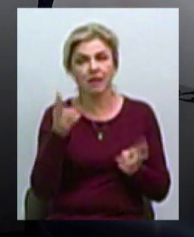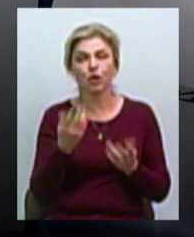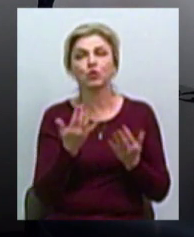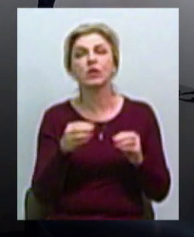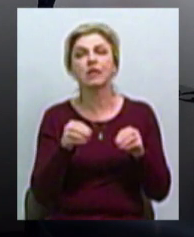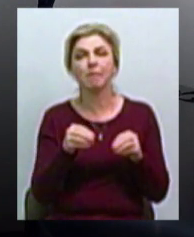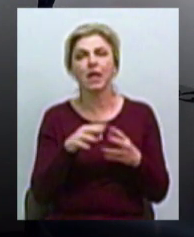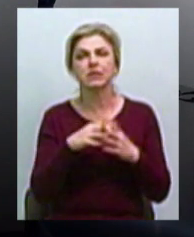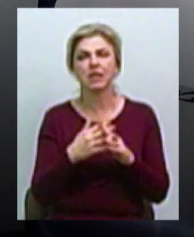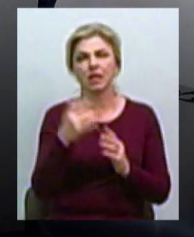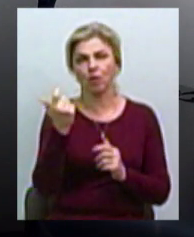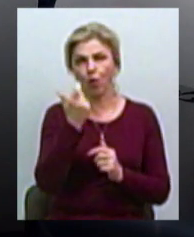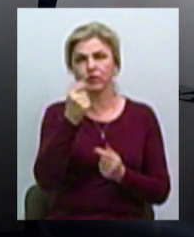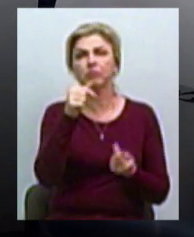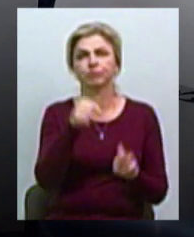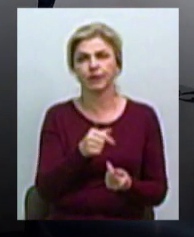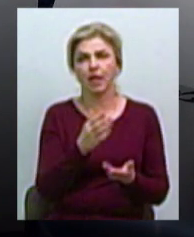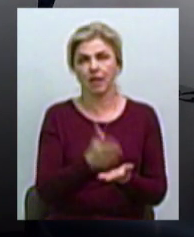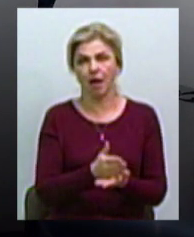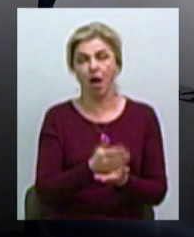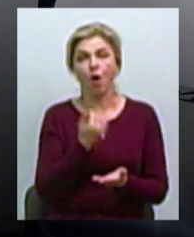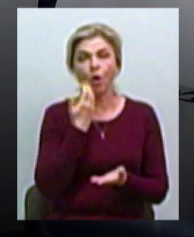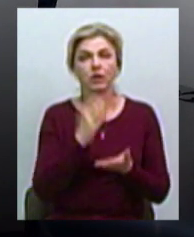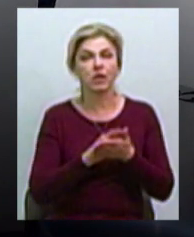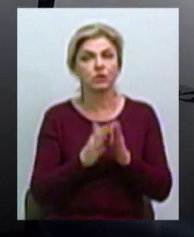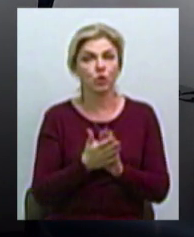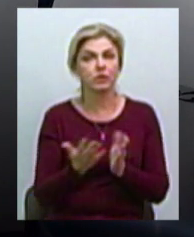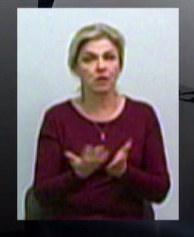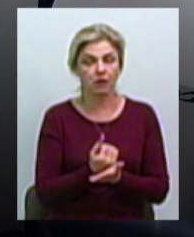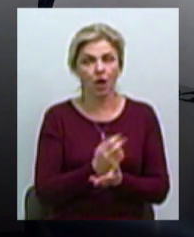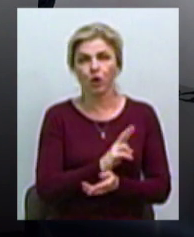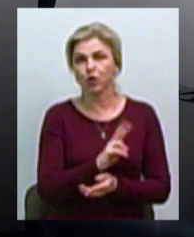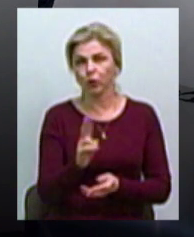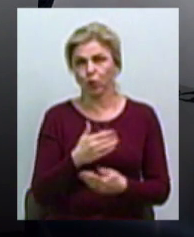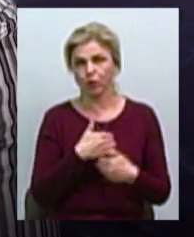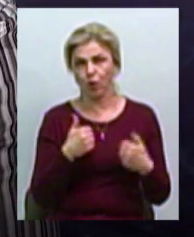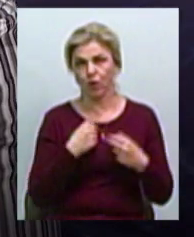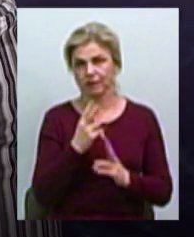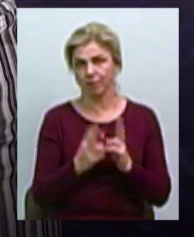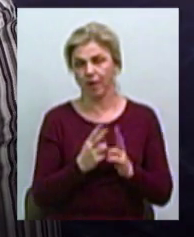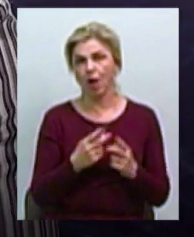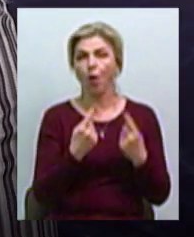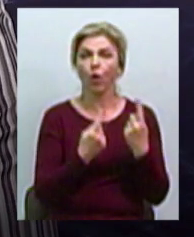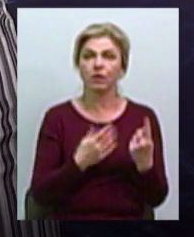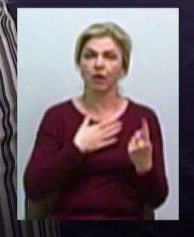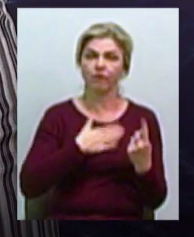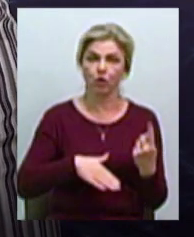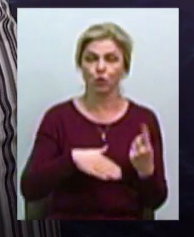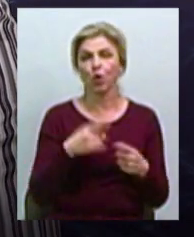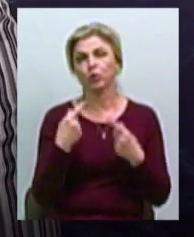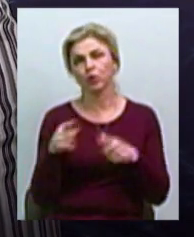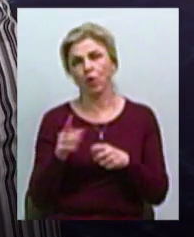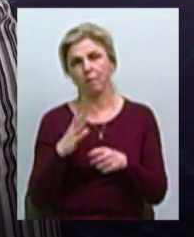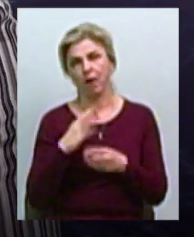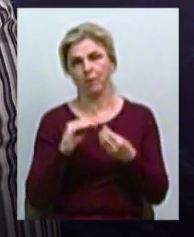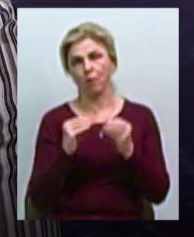призначення є. Коли ця ситуація вже склалася, її ніхто не хотів змінювати. Одних влаштовувало, для інших це була проблема